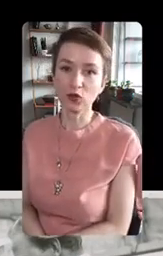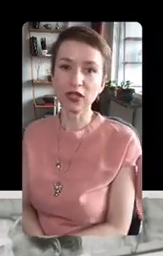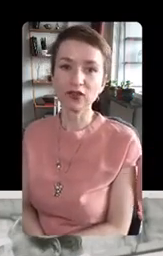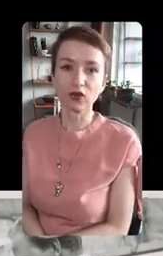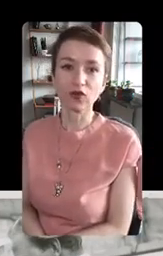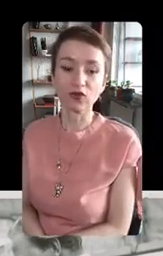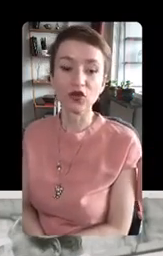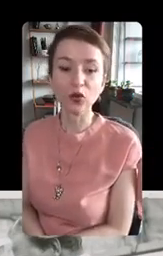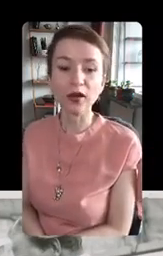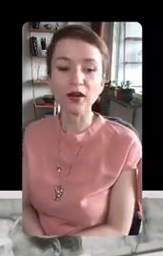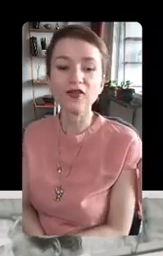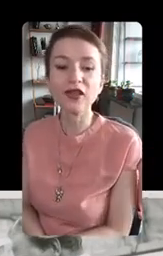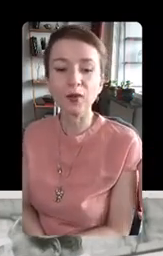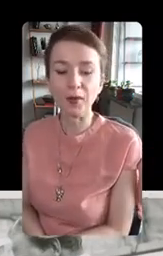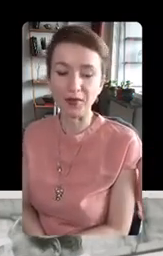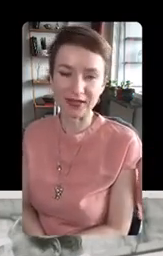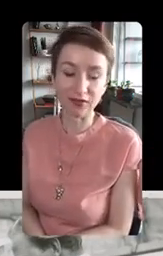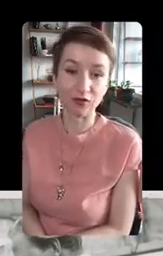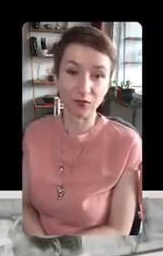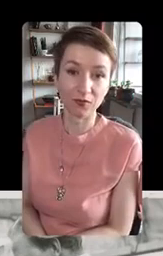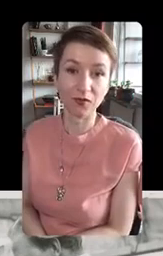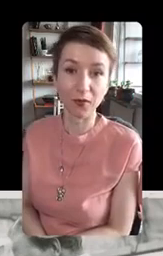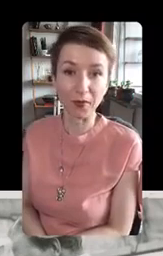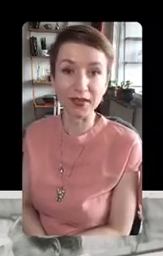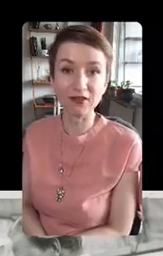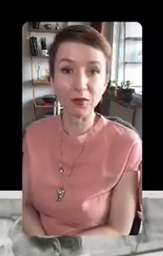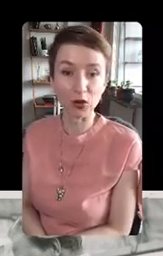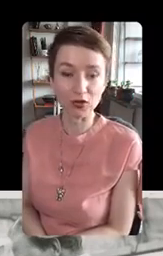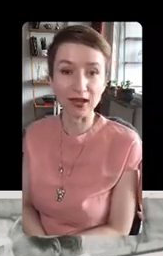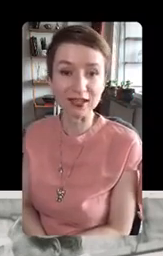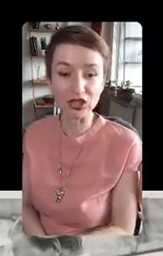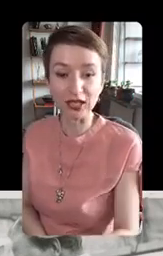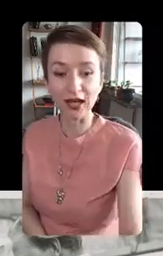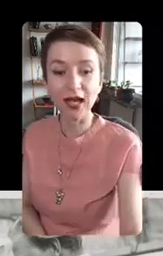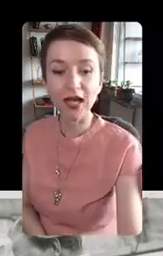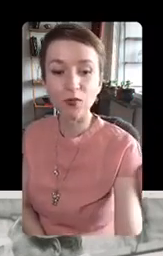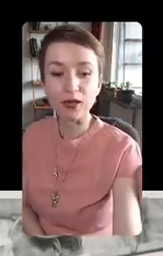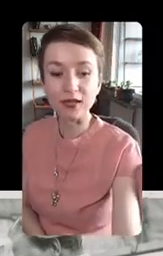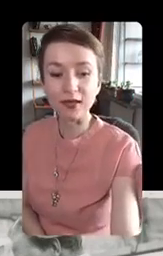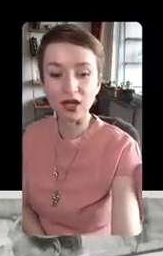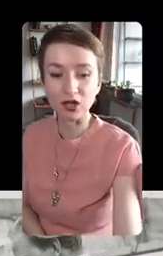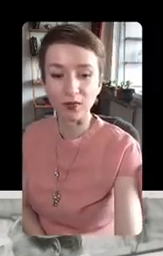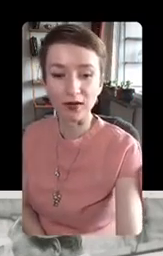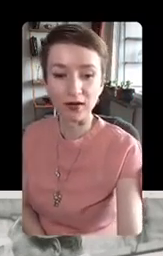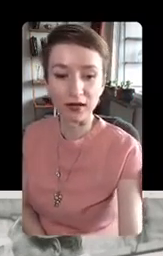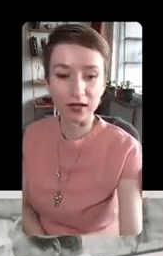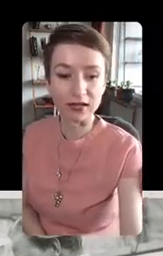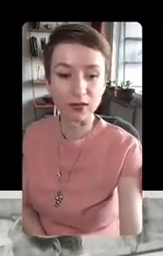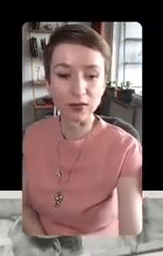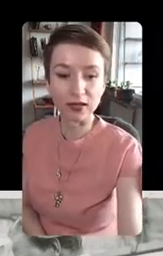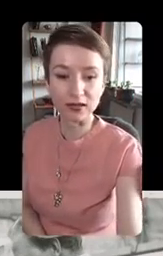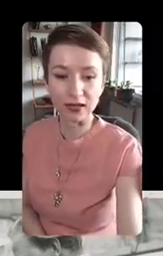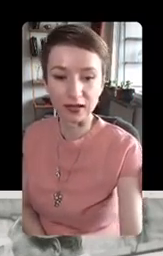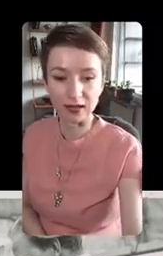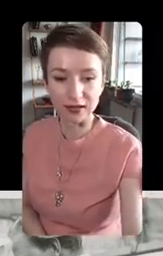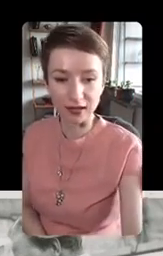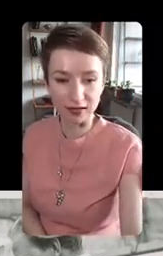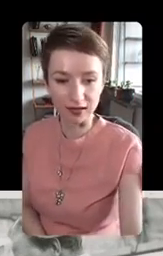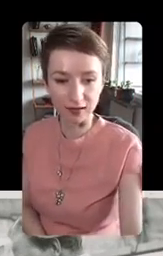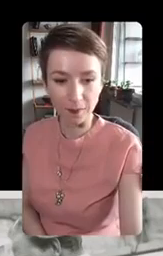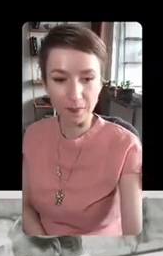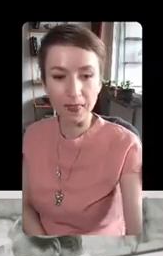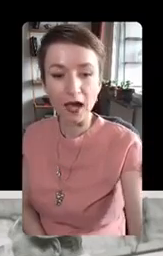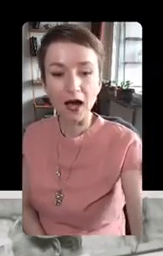она участвует в съемках фильма по мотивам ее сказочных персонажей и событий из